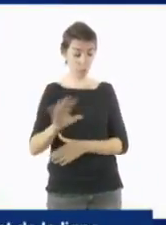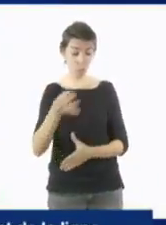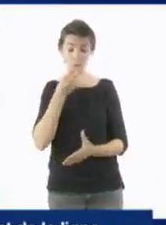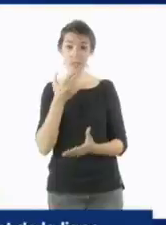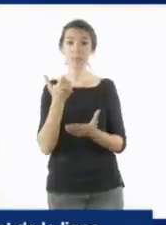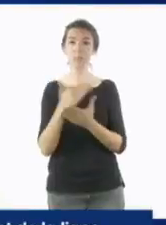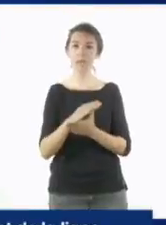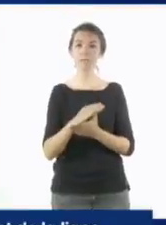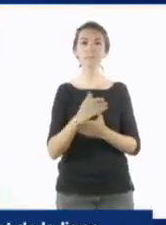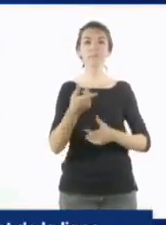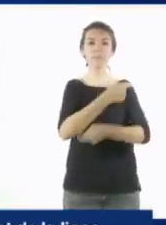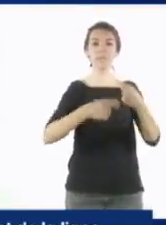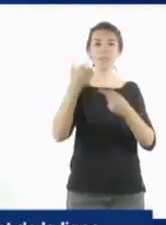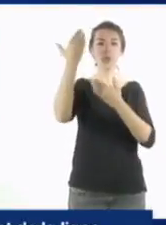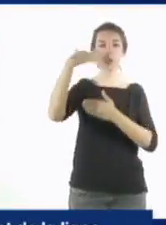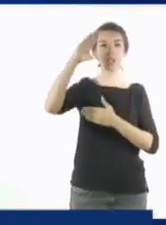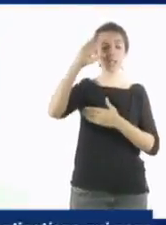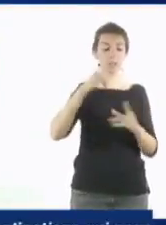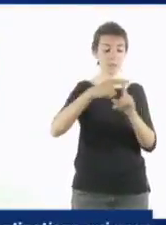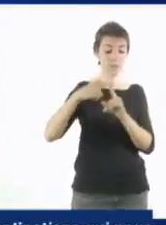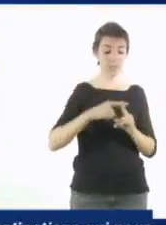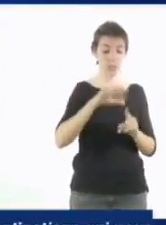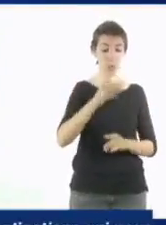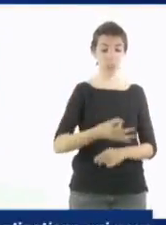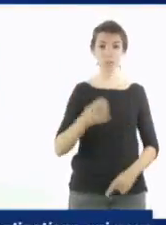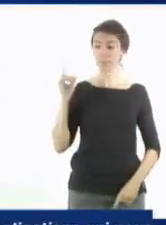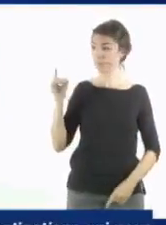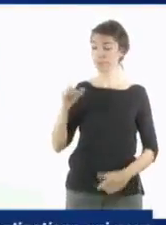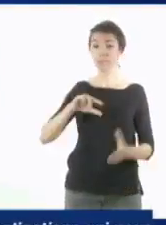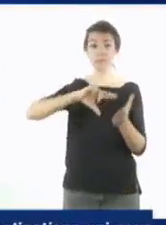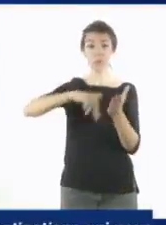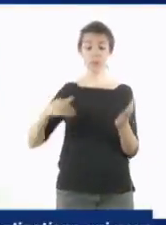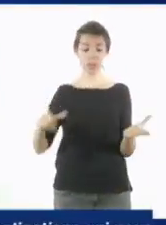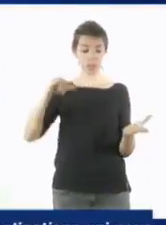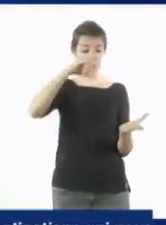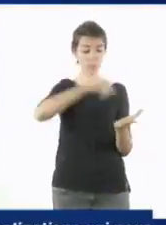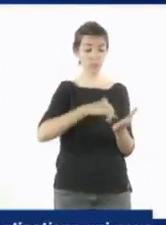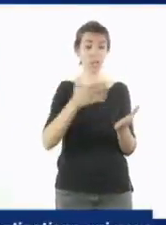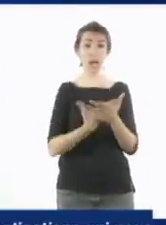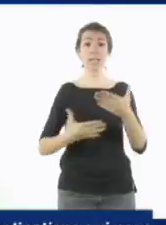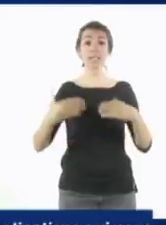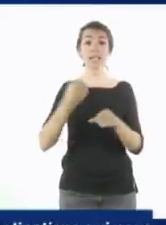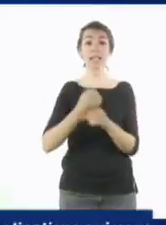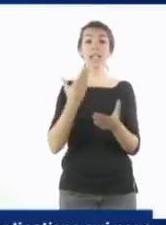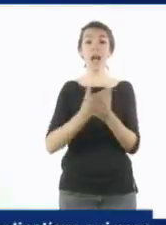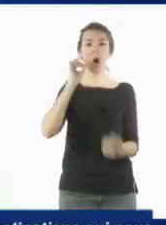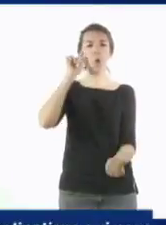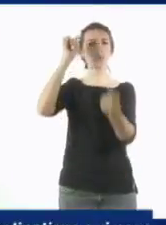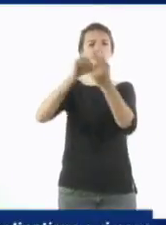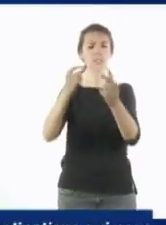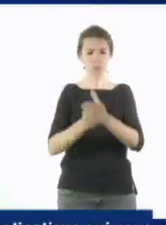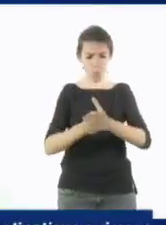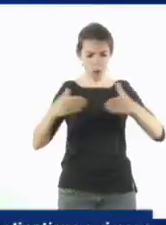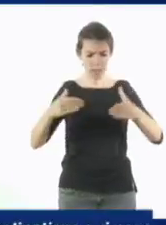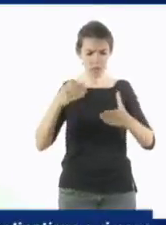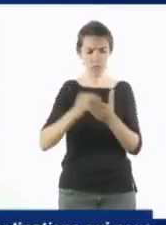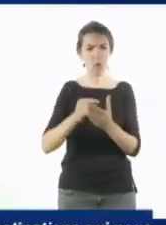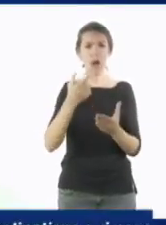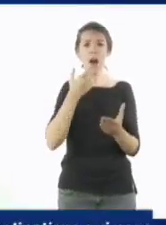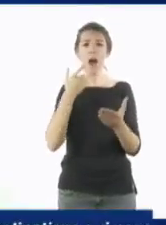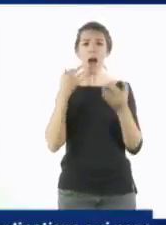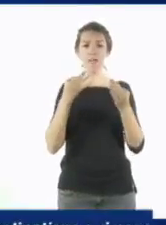avant tout le marché australien qui est visé. Nous avons mis en place des contrats de destination qui nous fixent un objectif de croissance